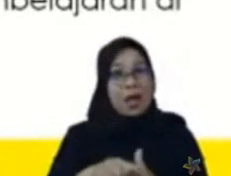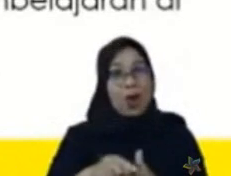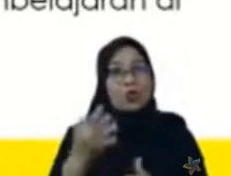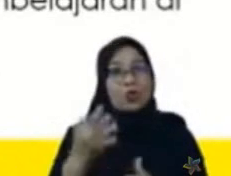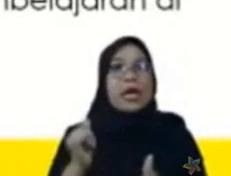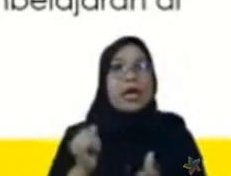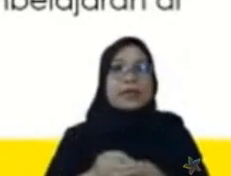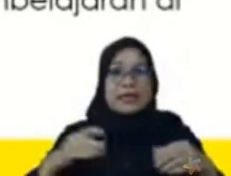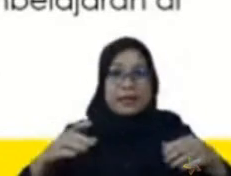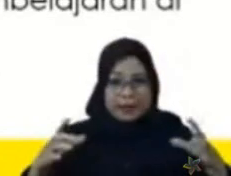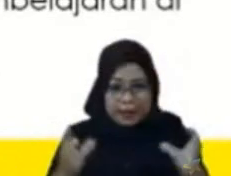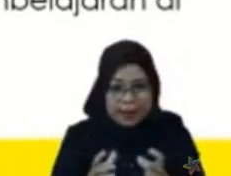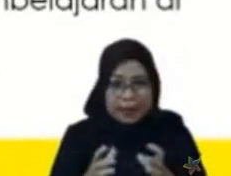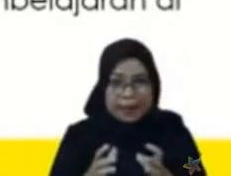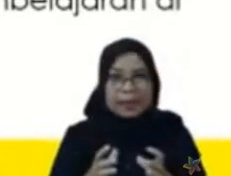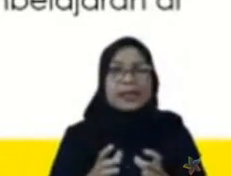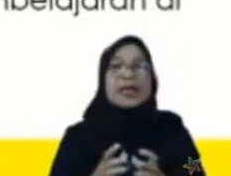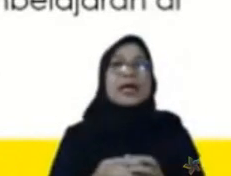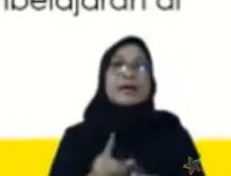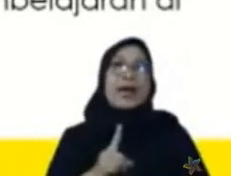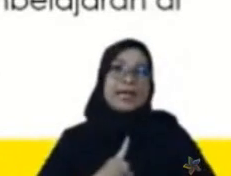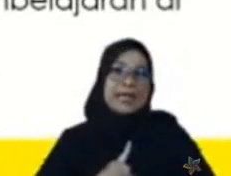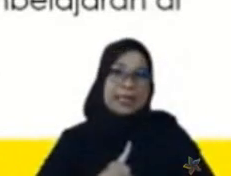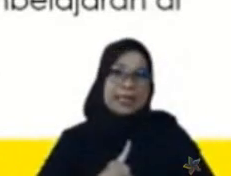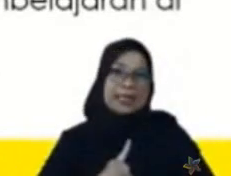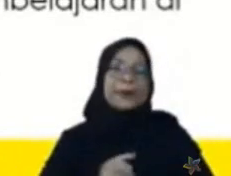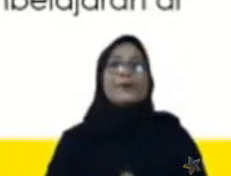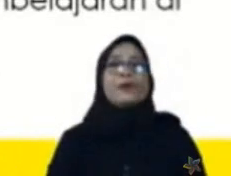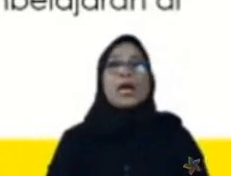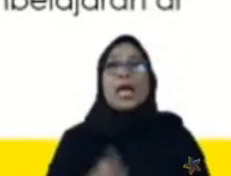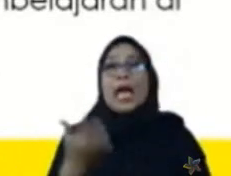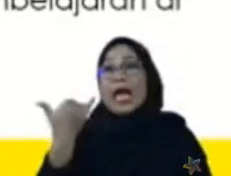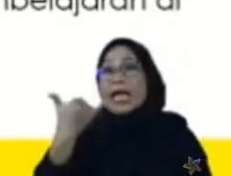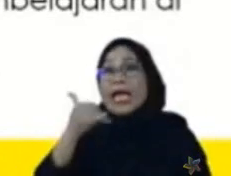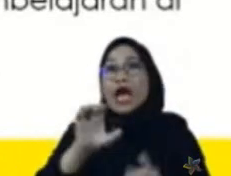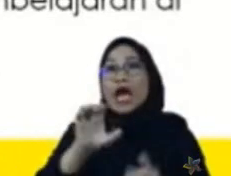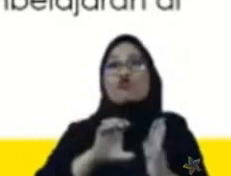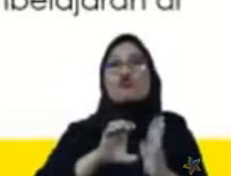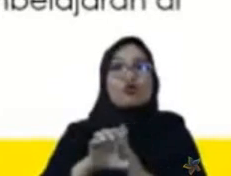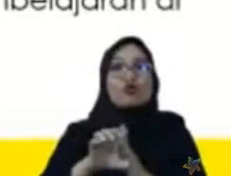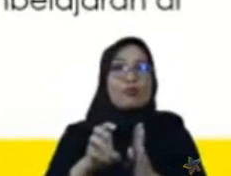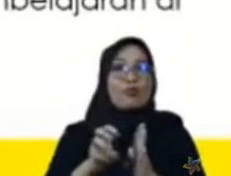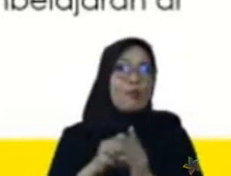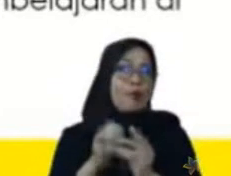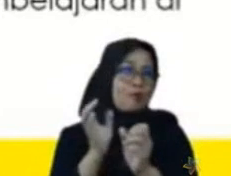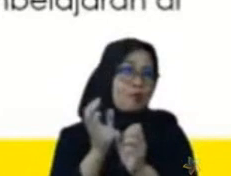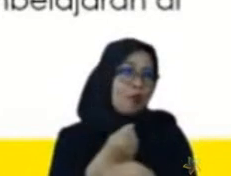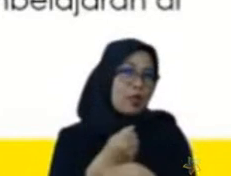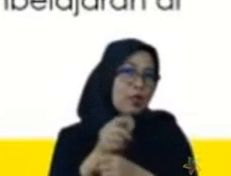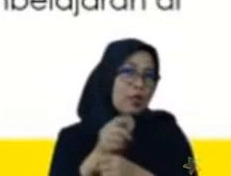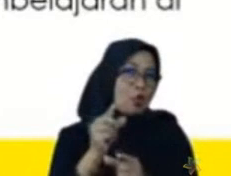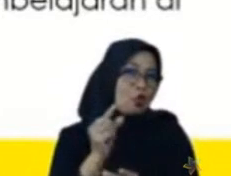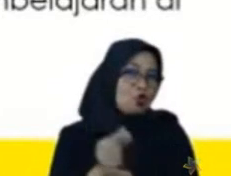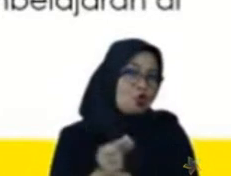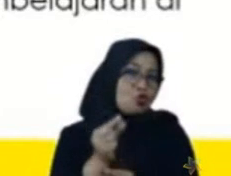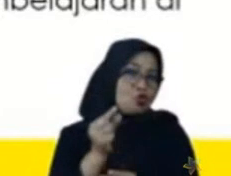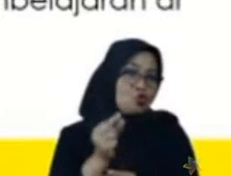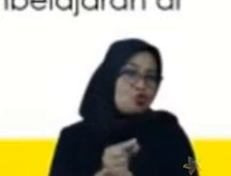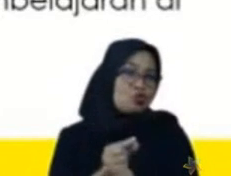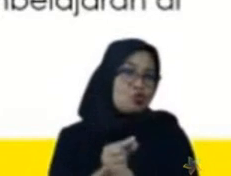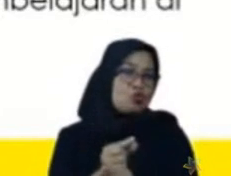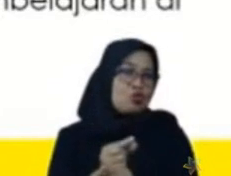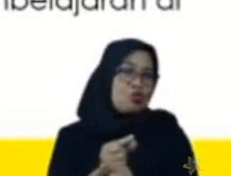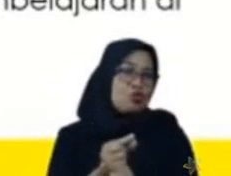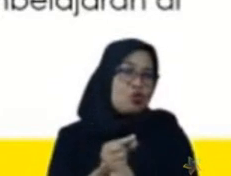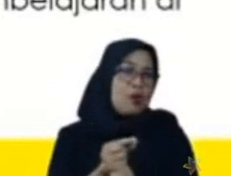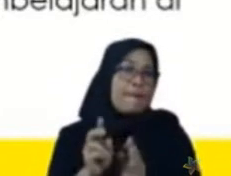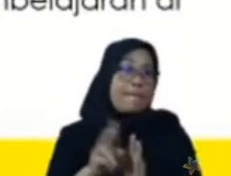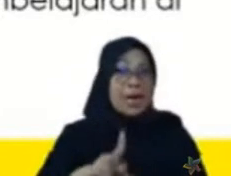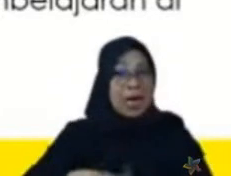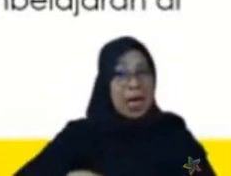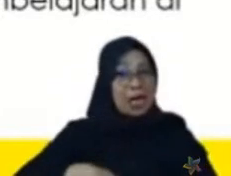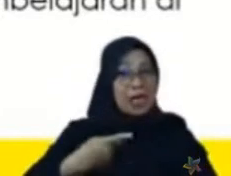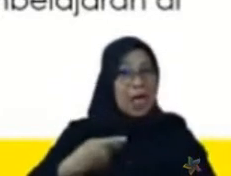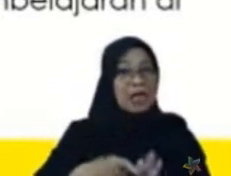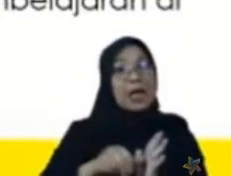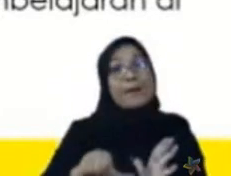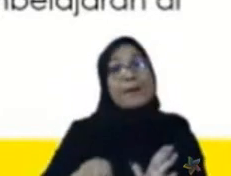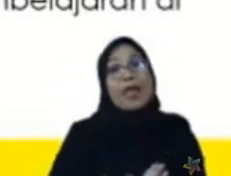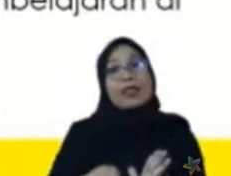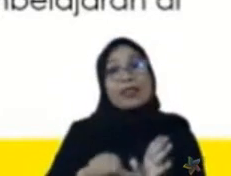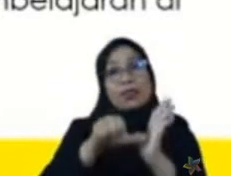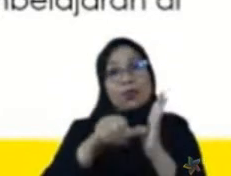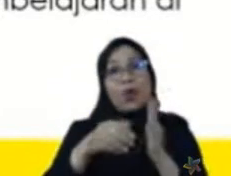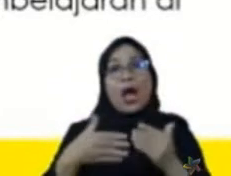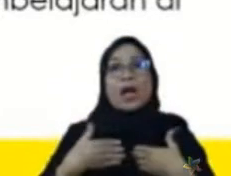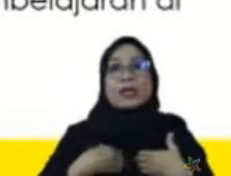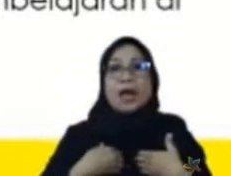mandiri. Kemudian yang cukup membuat guru-guru itu merasa terbantu adanya